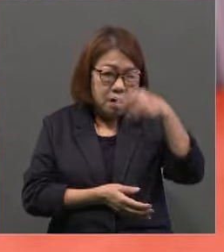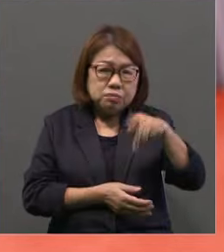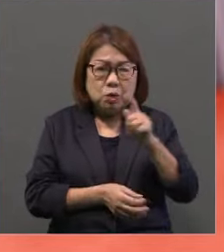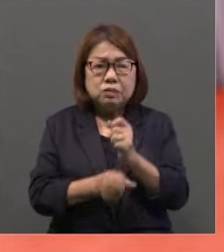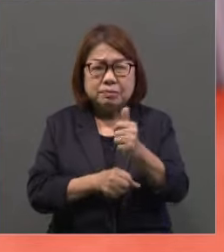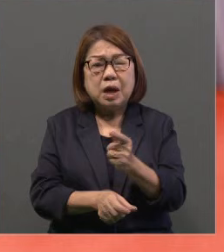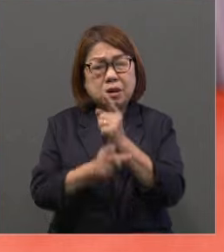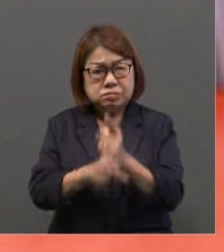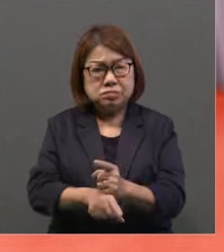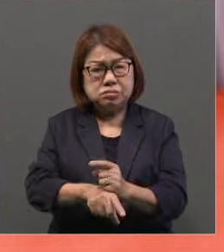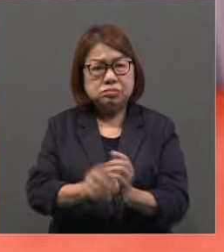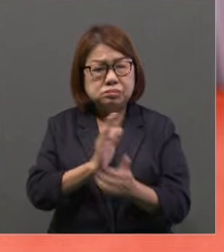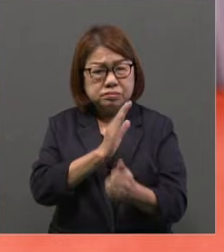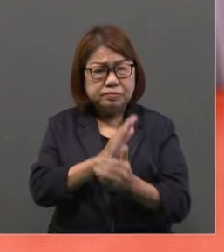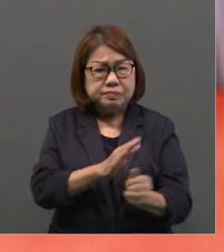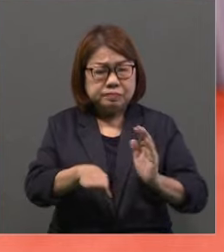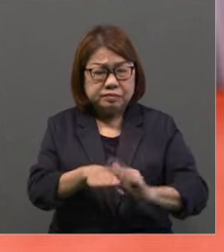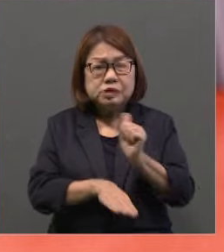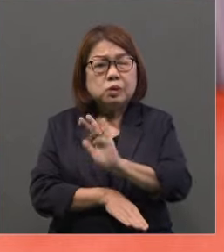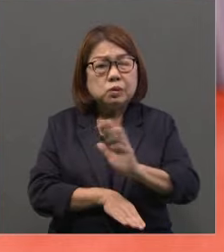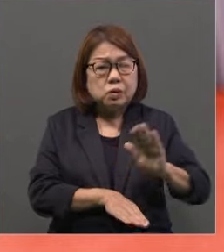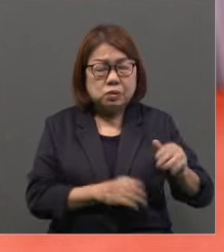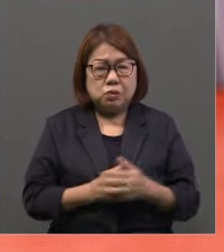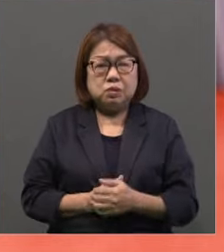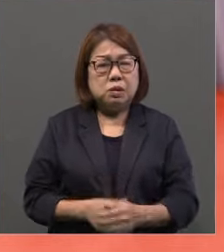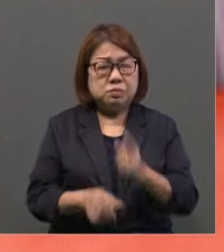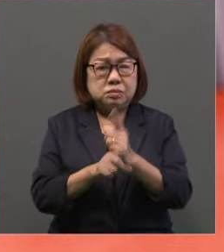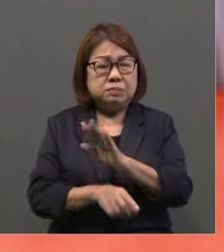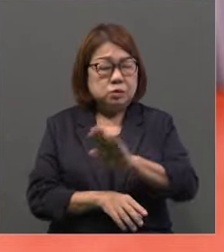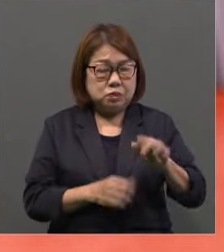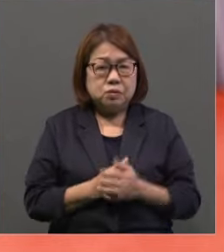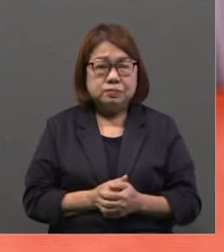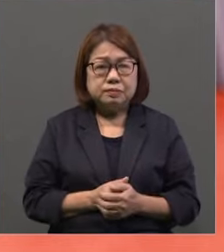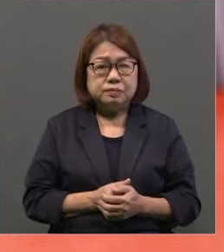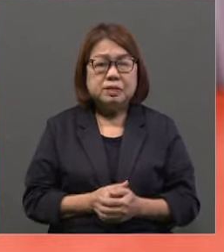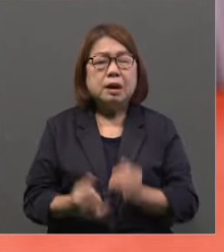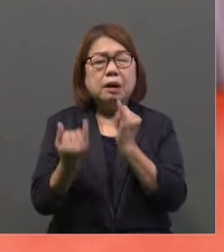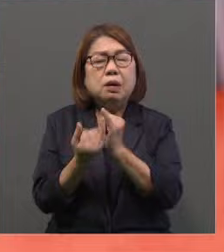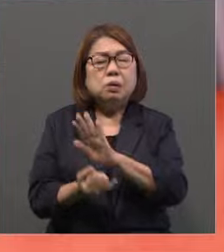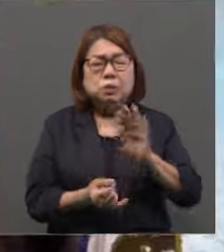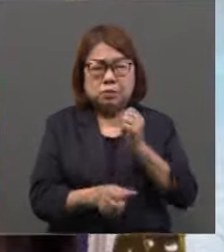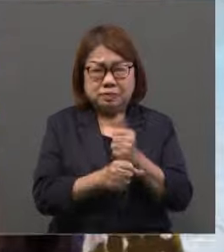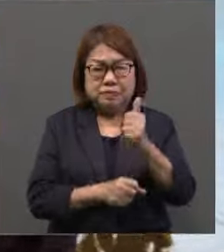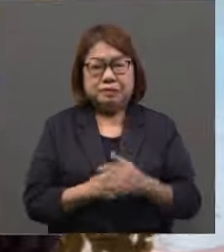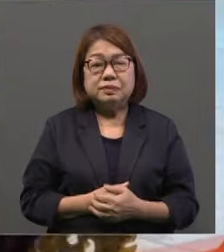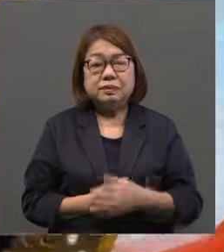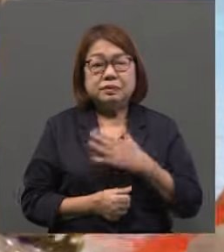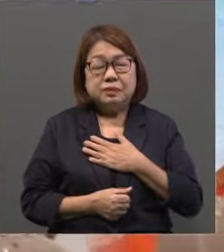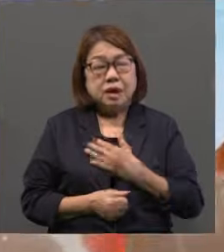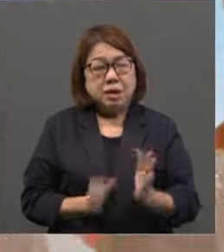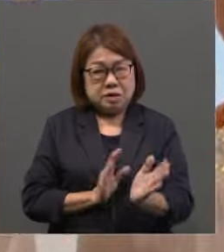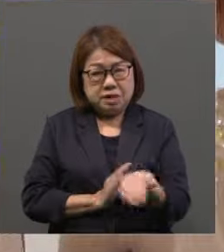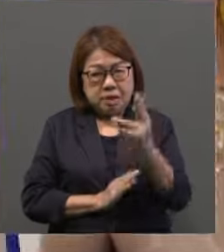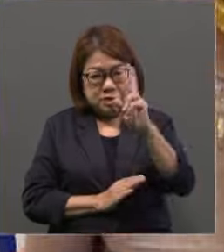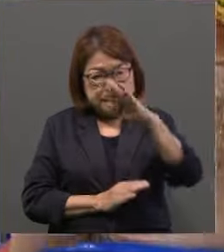ดับความสามารถเขานะฮะตามเขาเรียกว่าตามศักยภาพและความถนัดของแต่ละบุคคลนะครับผมก็จะซ้อมเช้าก